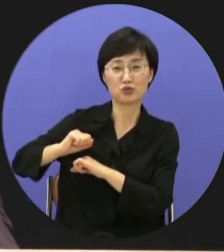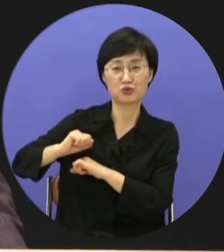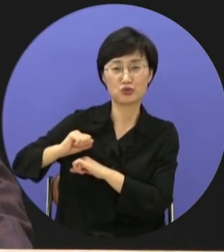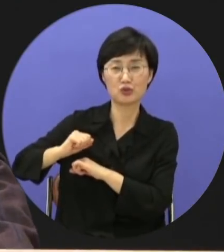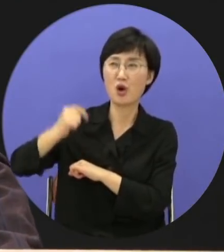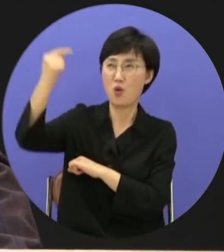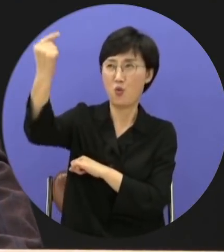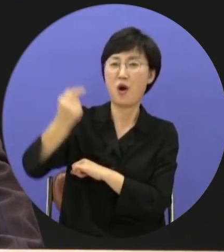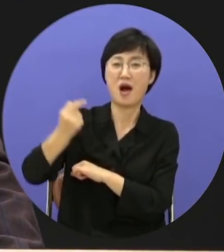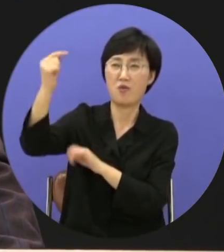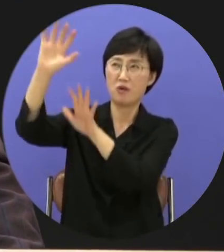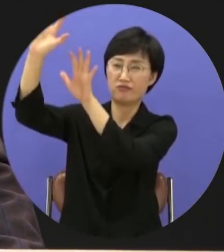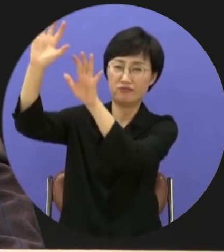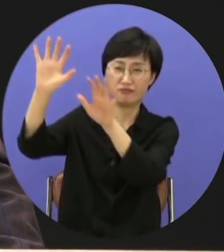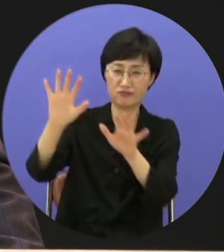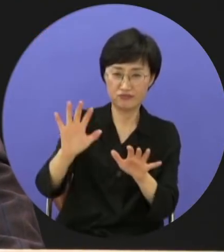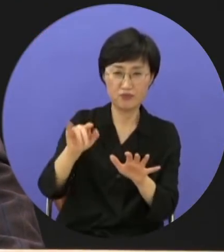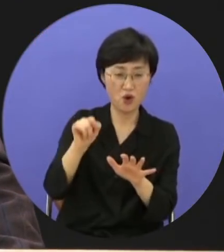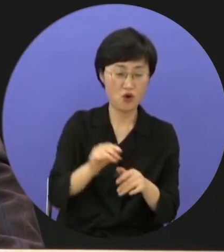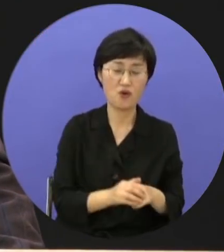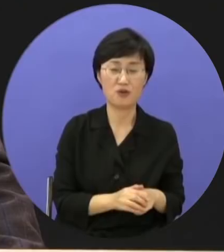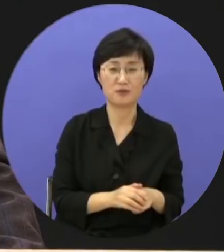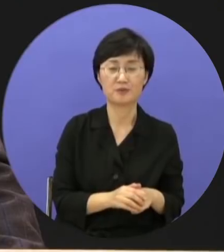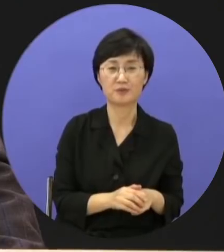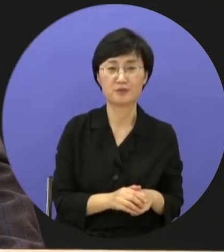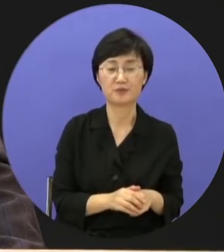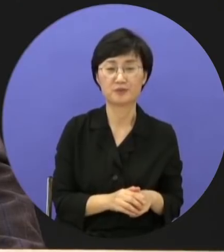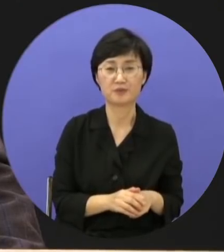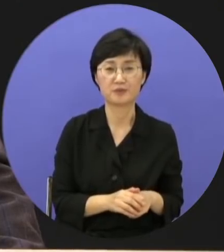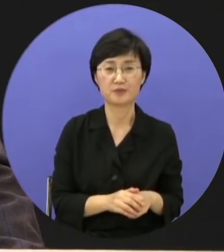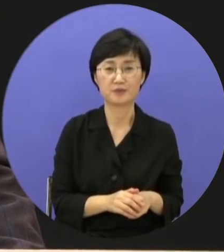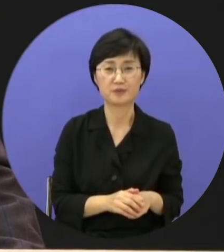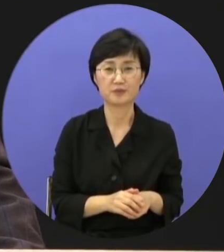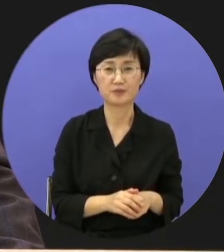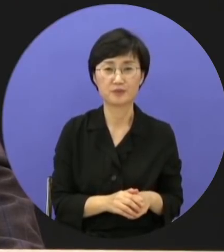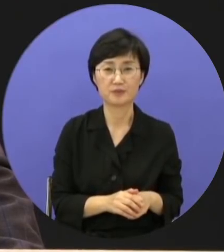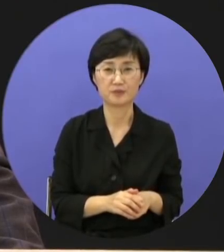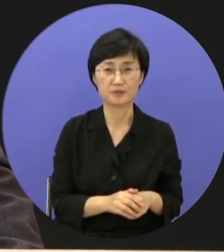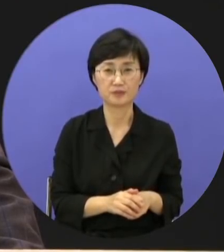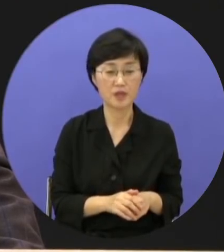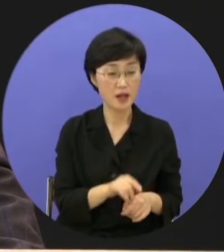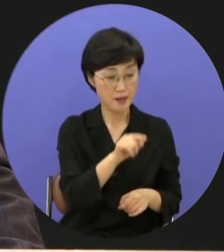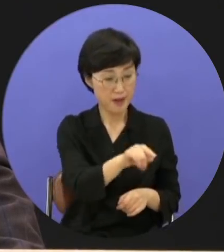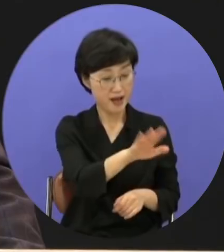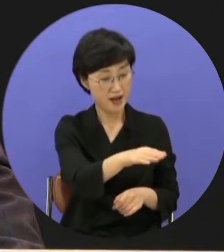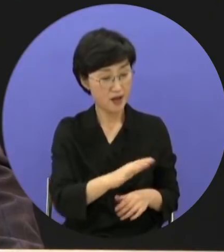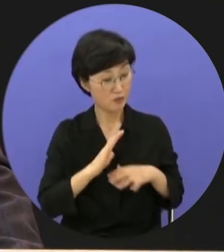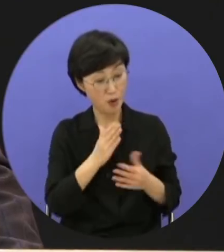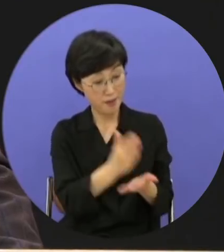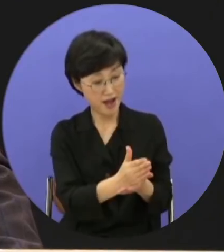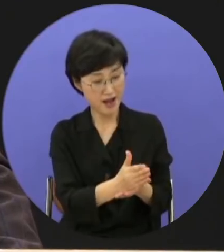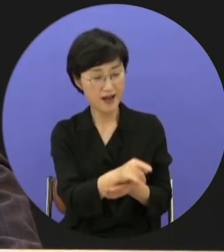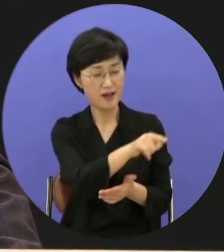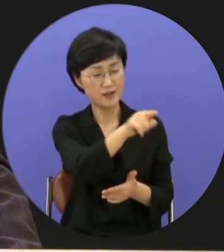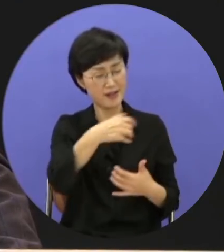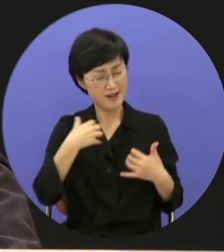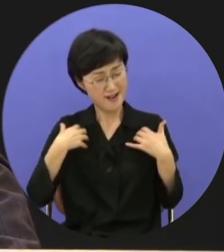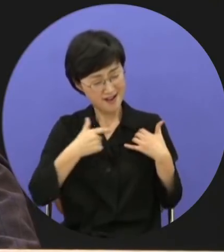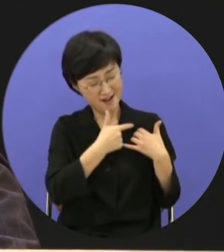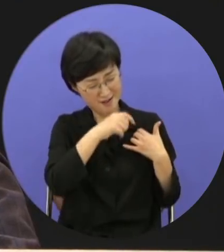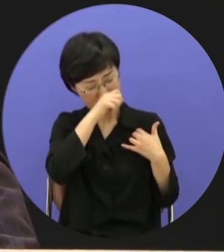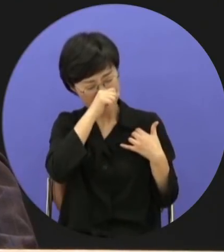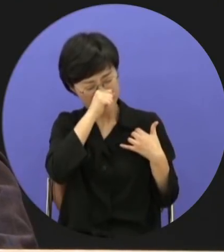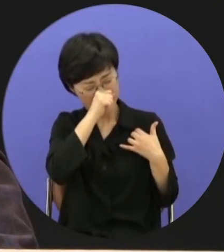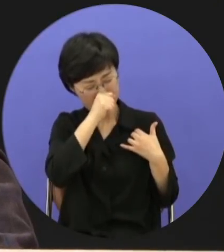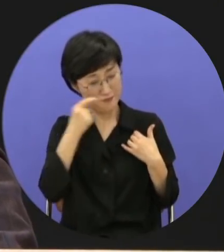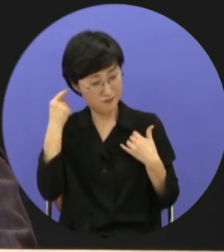scientists and scholars cannot understand these words, but the angel of the Lord came and appeared before the shepherds. 내가 너에게 큰 기쁨의 소식을 전하노라. And we see